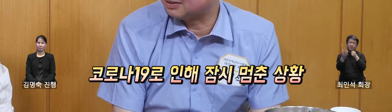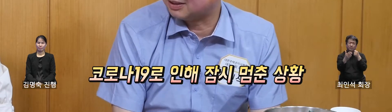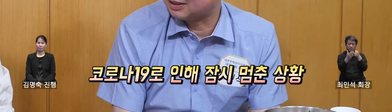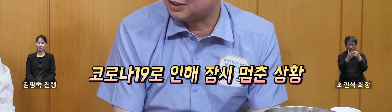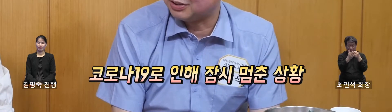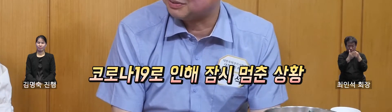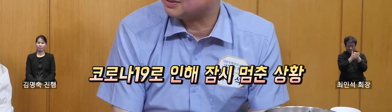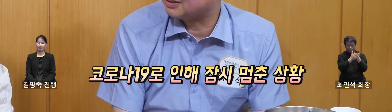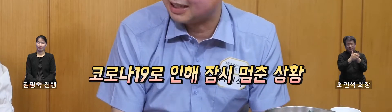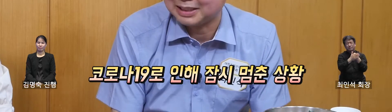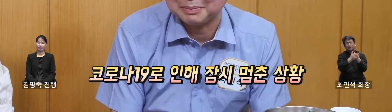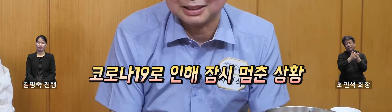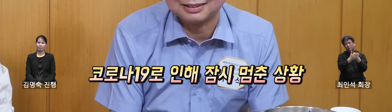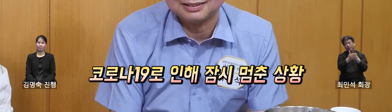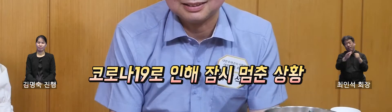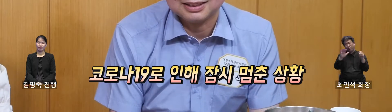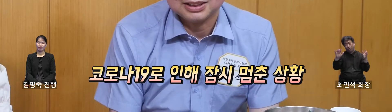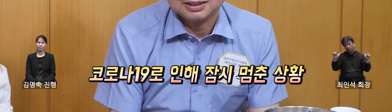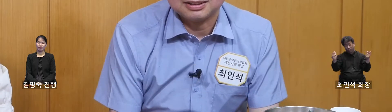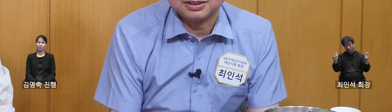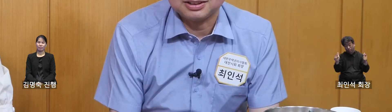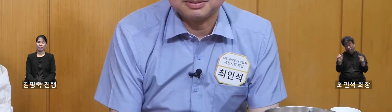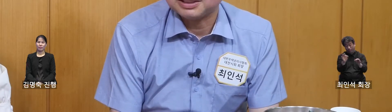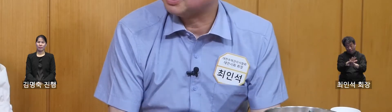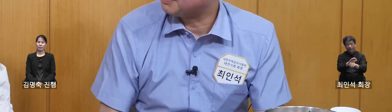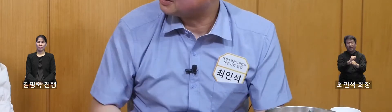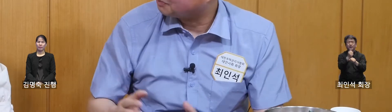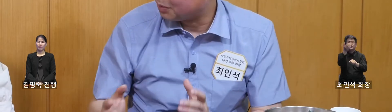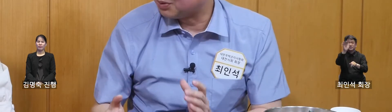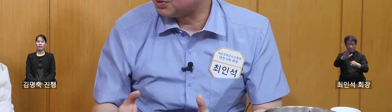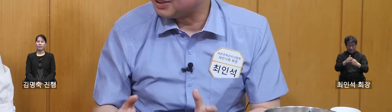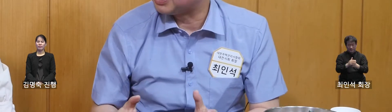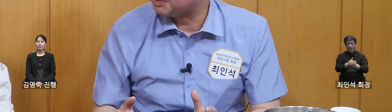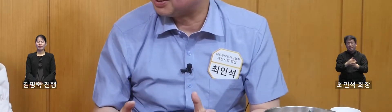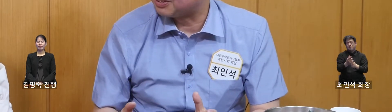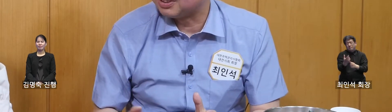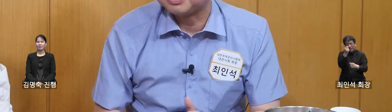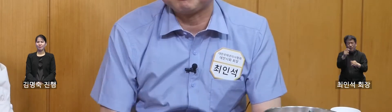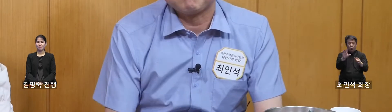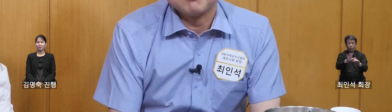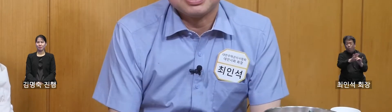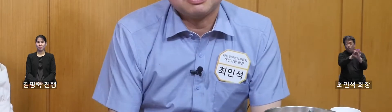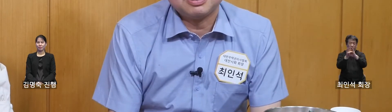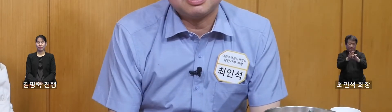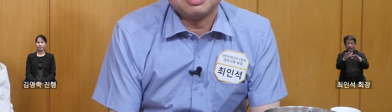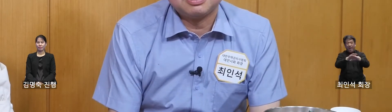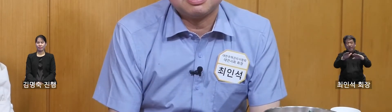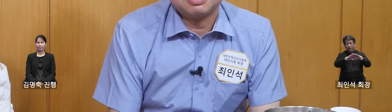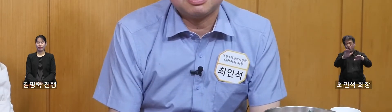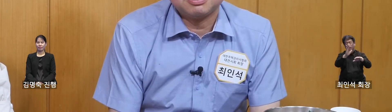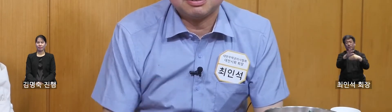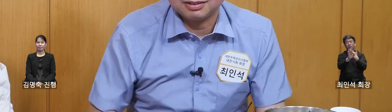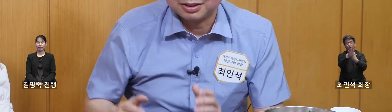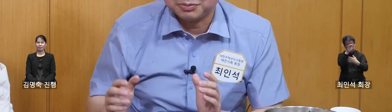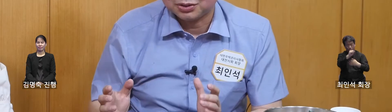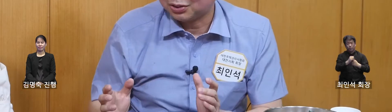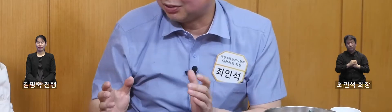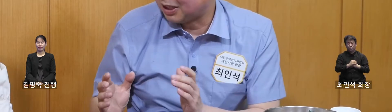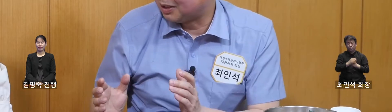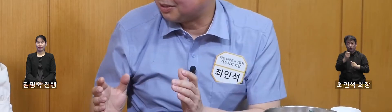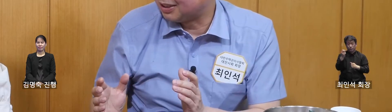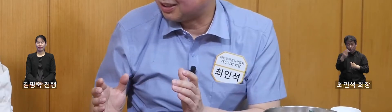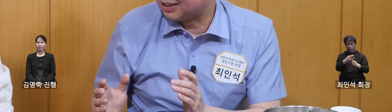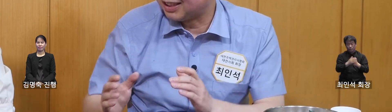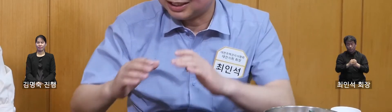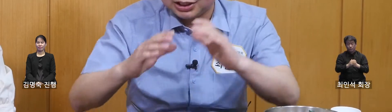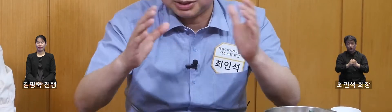많이 활성화될 수 있는 환경은 아니지만 어쨌든 이런 환경이 빨리 극복이 됐으면 좋겠고요. 그리고 김명석